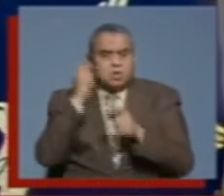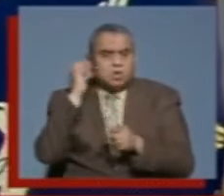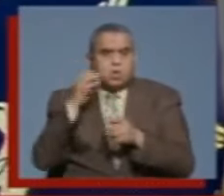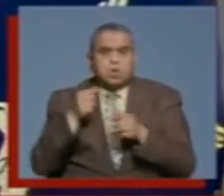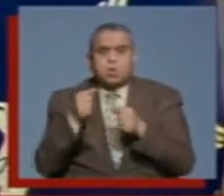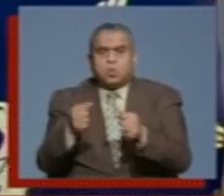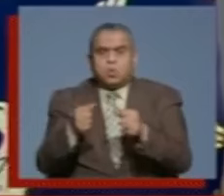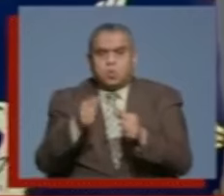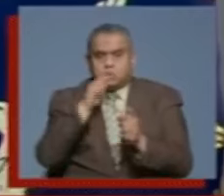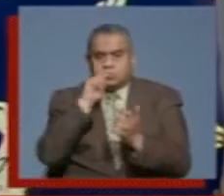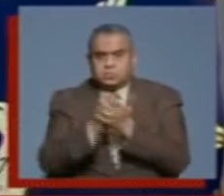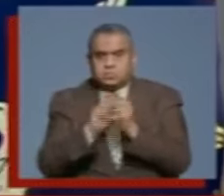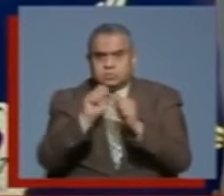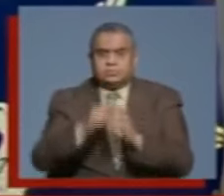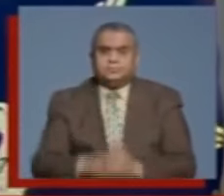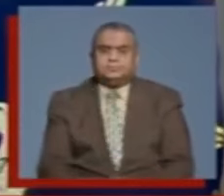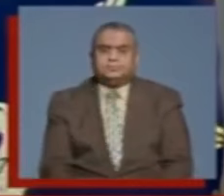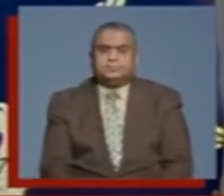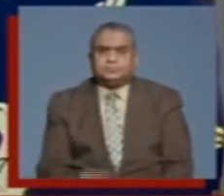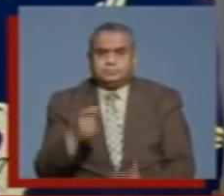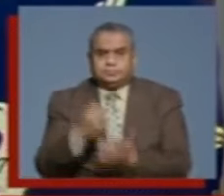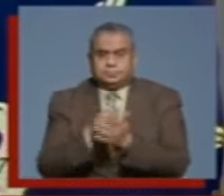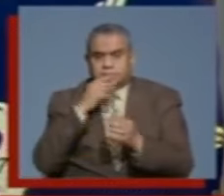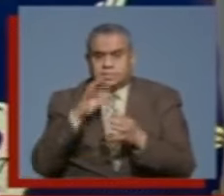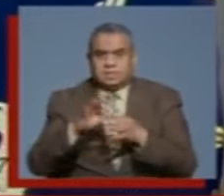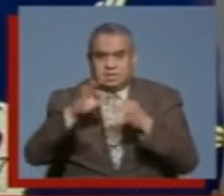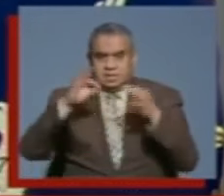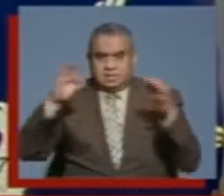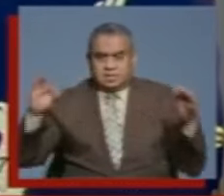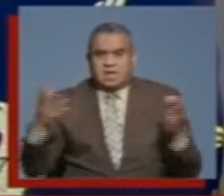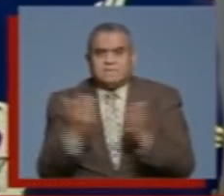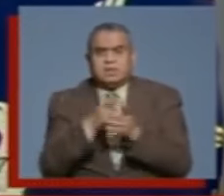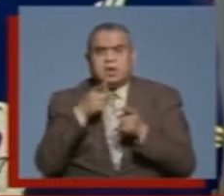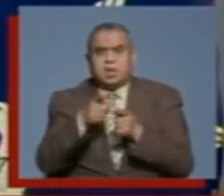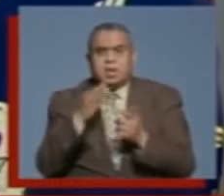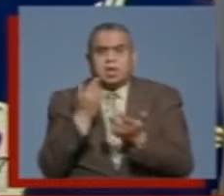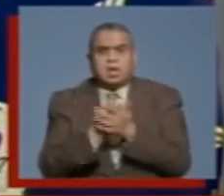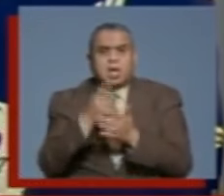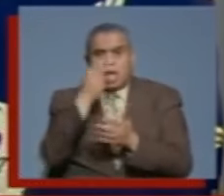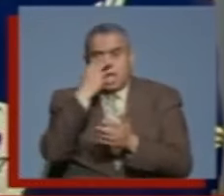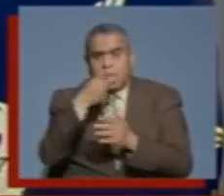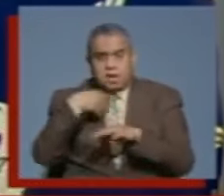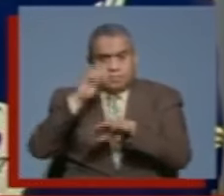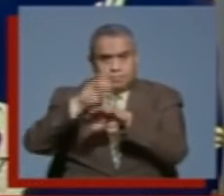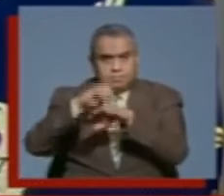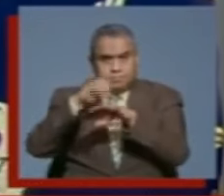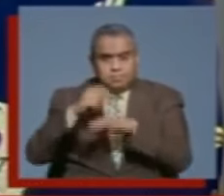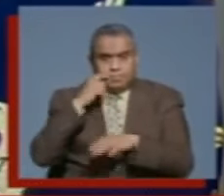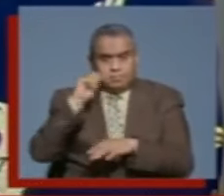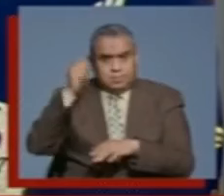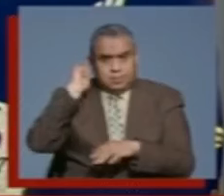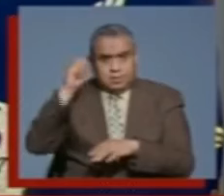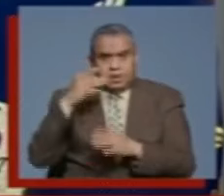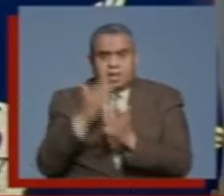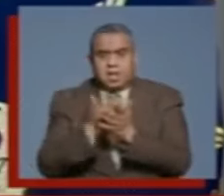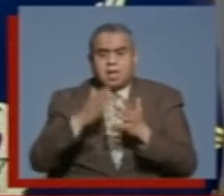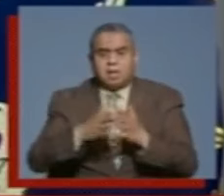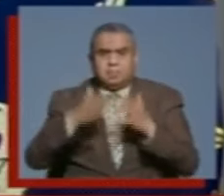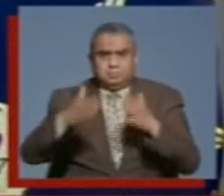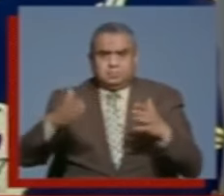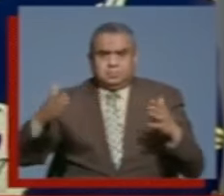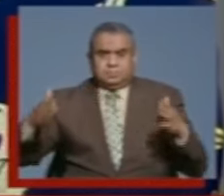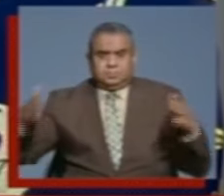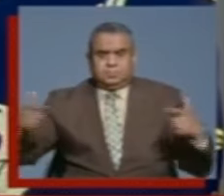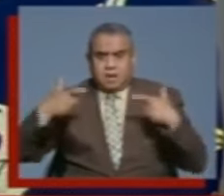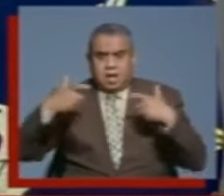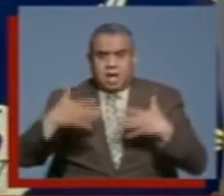يمكن حبيت اتكلم معكم فيهم، واقول ان احنا حذرنا ايضا من اتساع نطاق الحرب، ويبقى زي ما